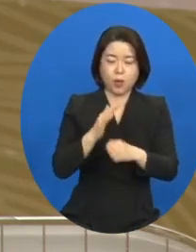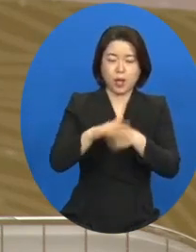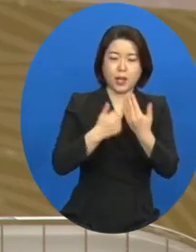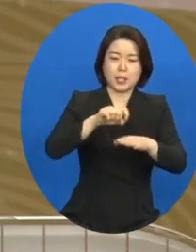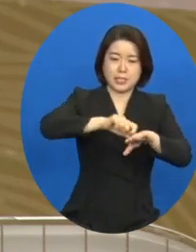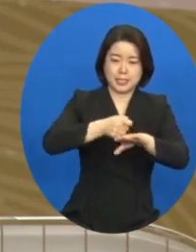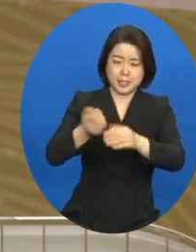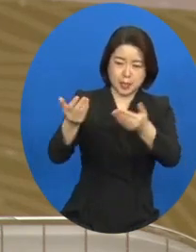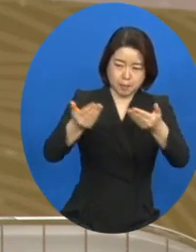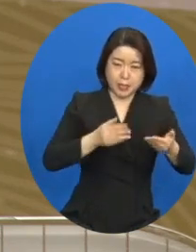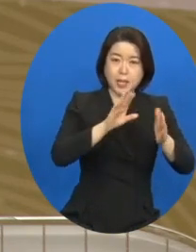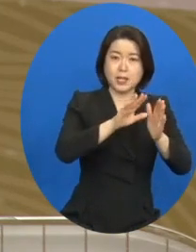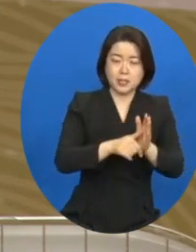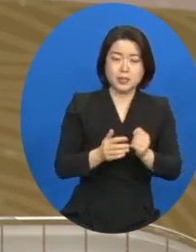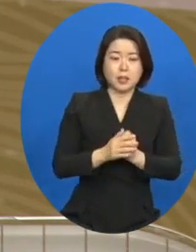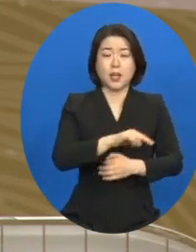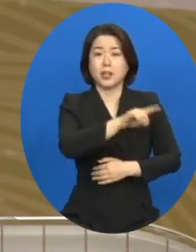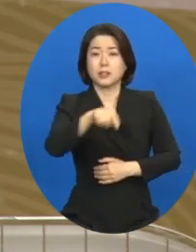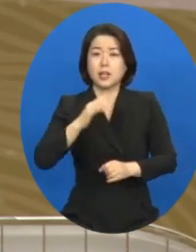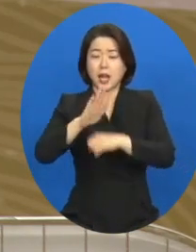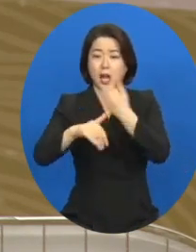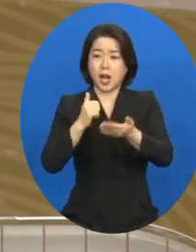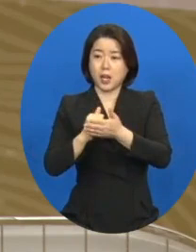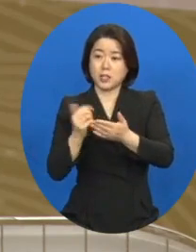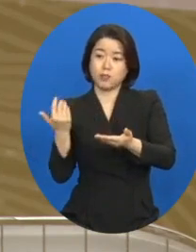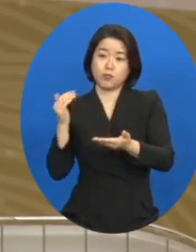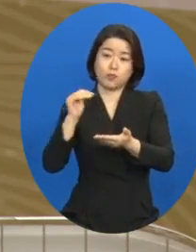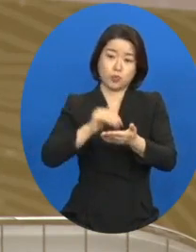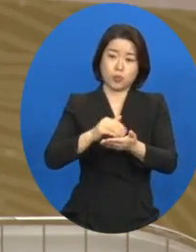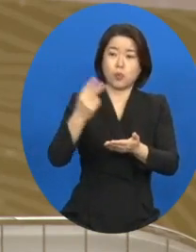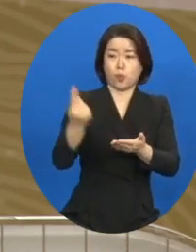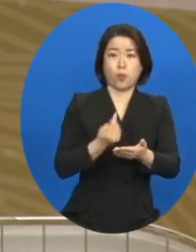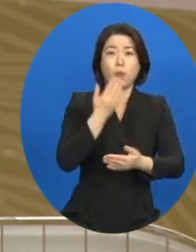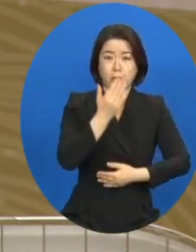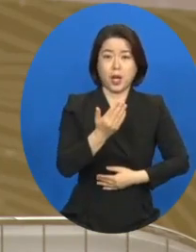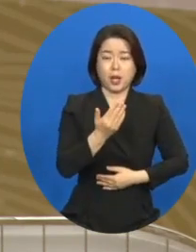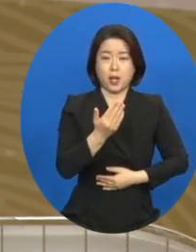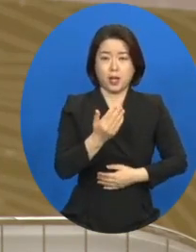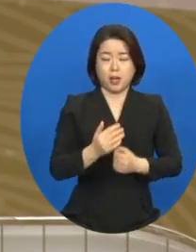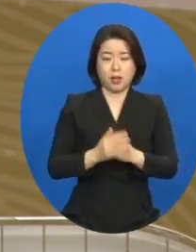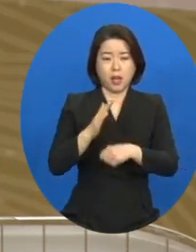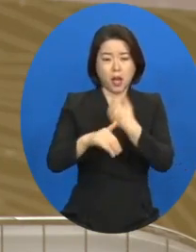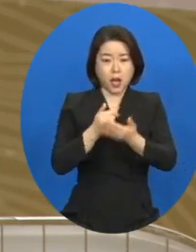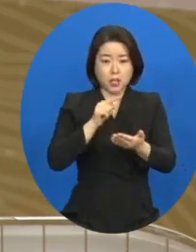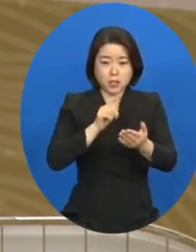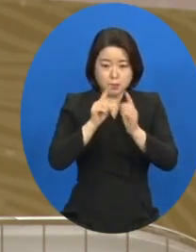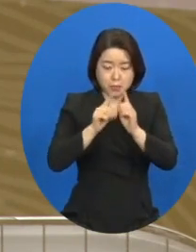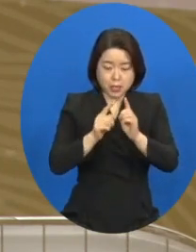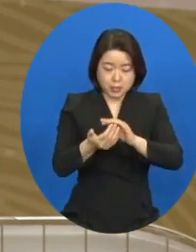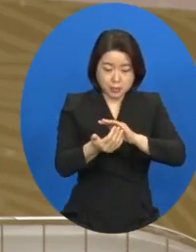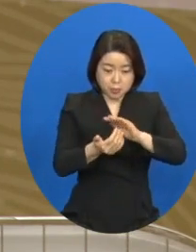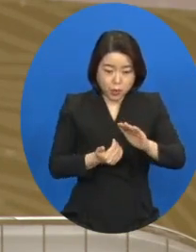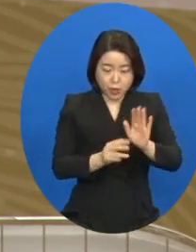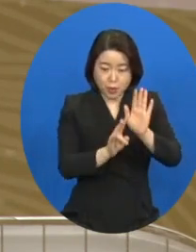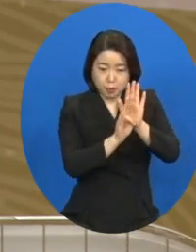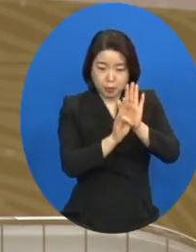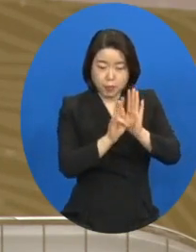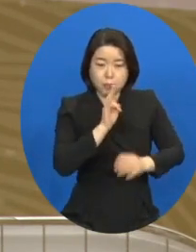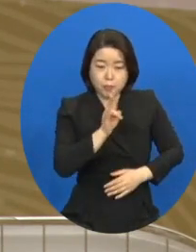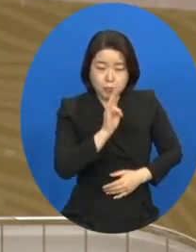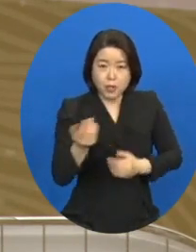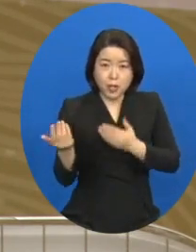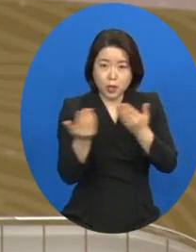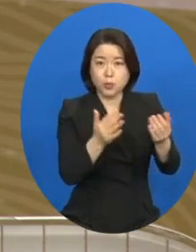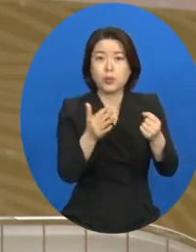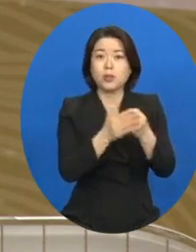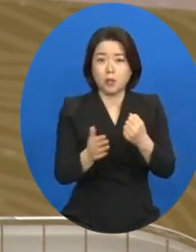받았을 때 그들이 하나님께로 돌아올 수 있었던 거예요. 하나님이 이 말씀을 미리 해 두셨기 때문이에요.